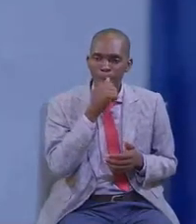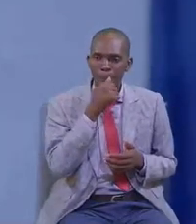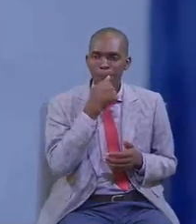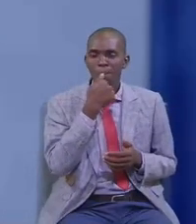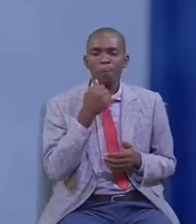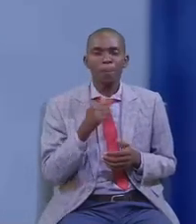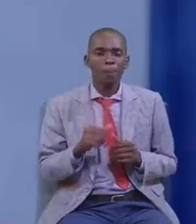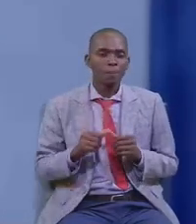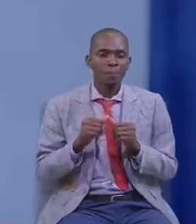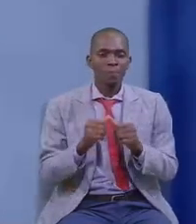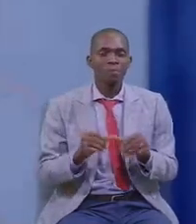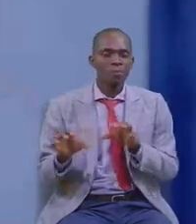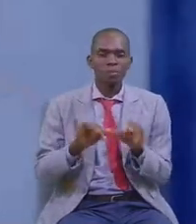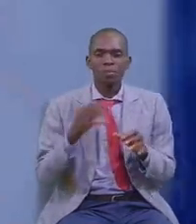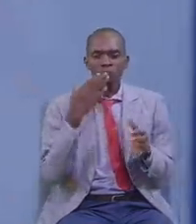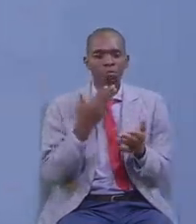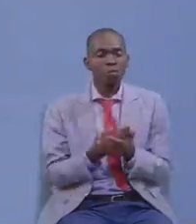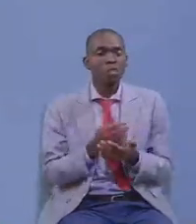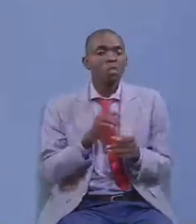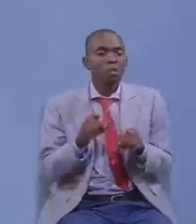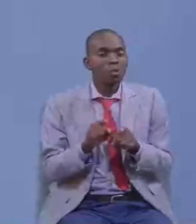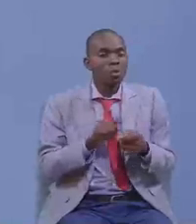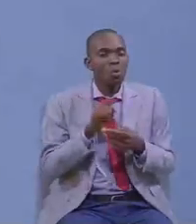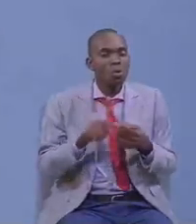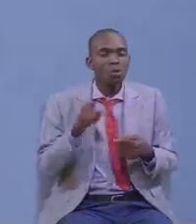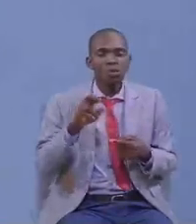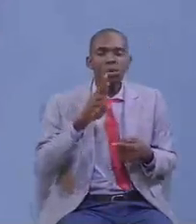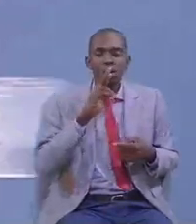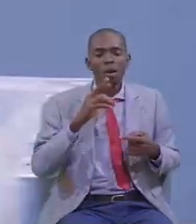Faire du bien de façon persévérante, même quand vous êtes triste.